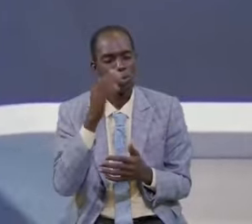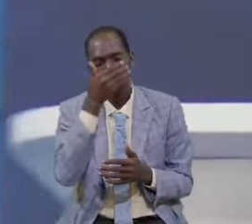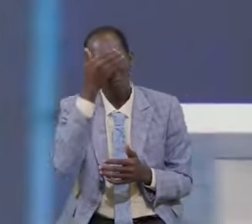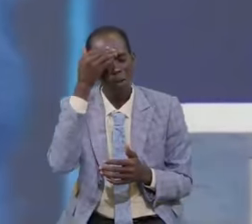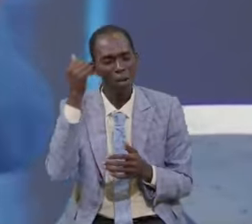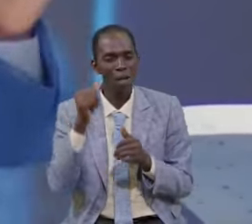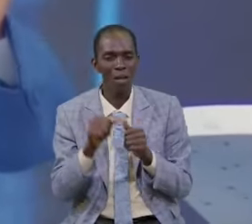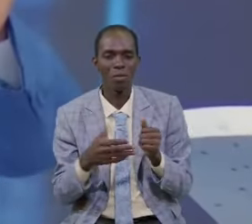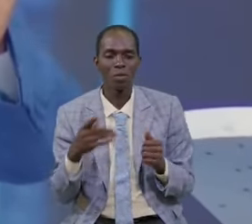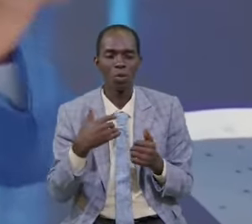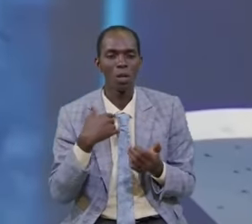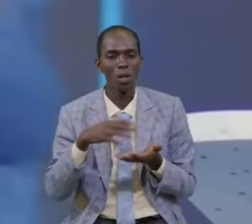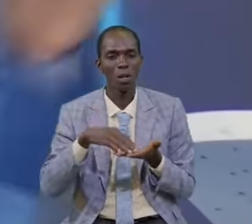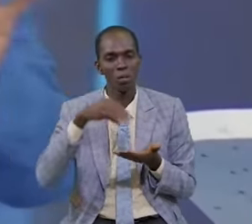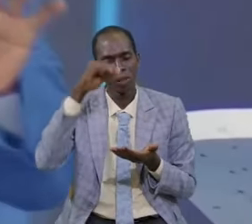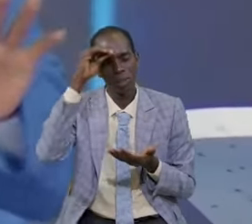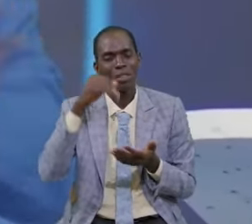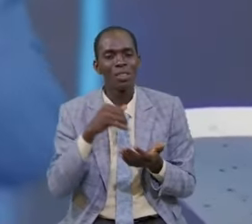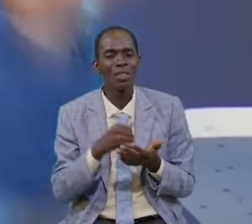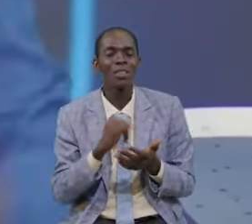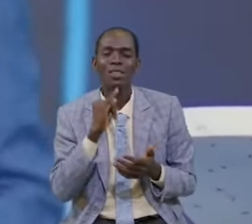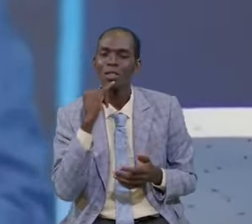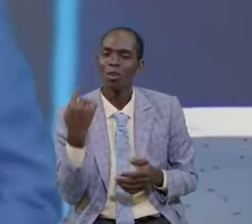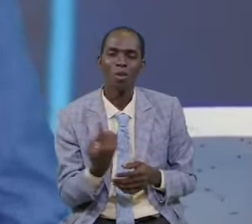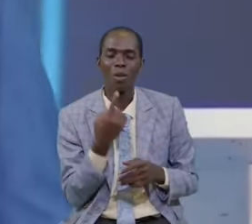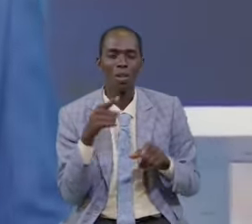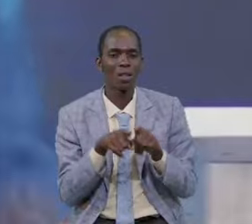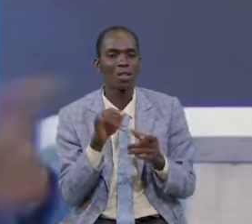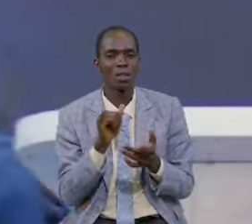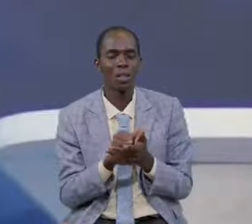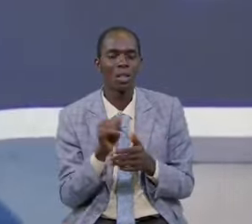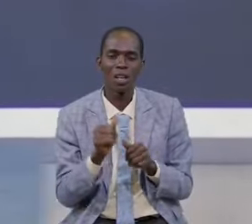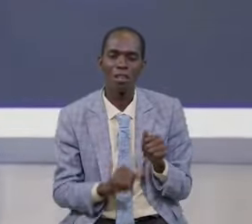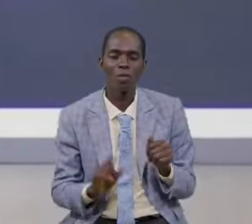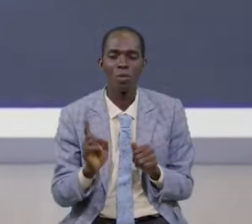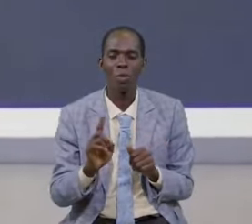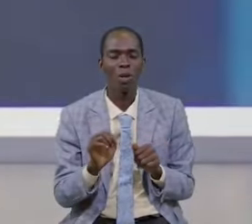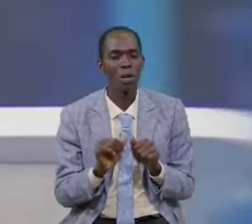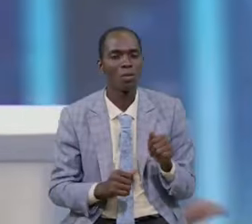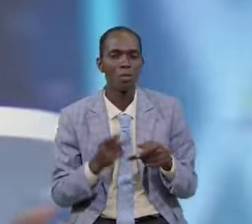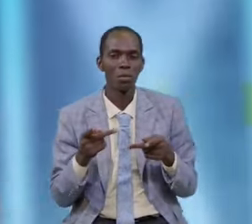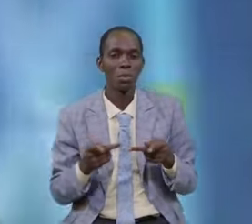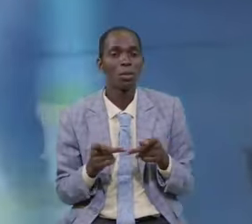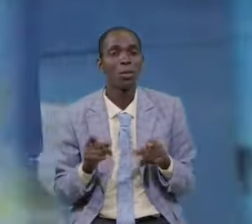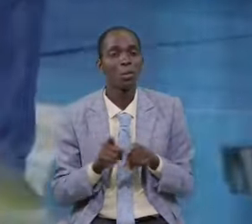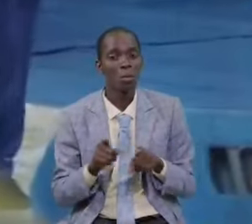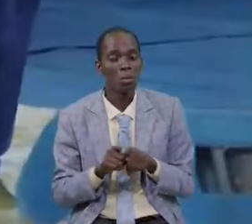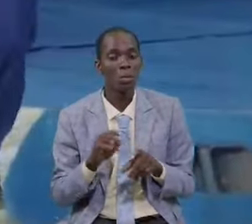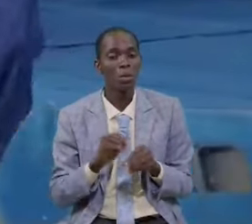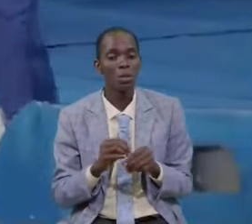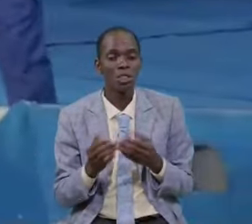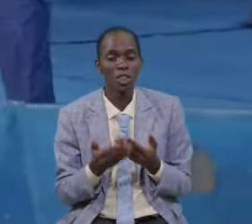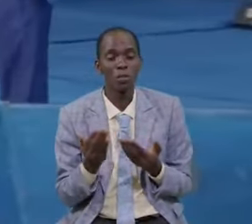appris. C'est comme ça, partout, dans chaque lieu. Même dans les affaires